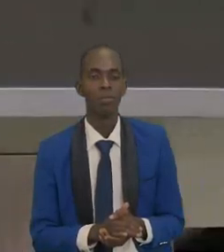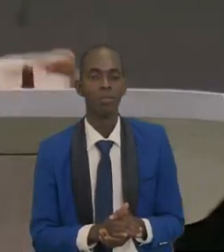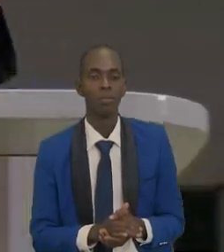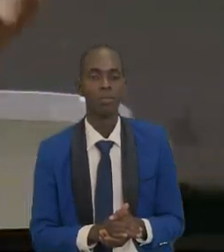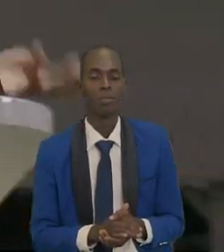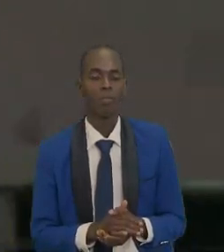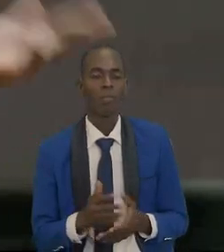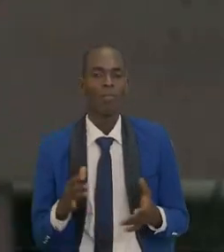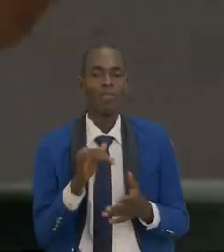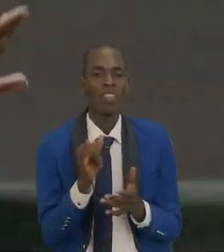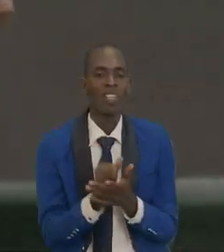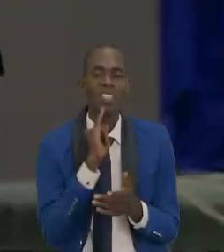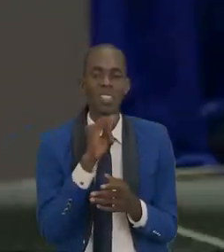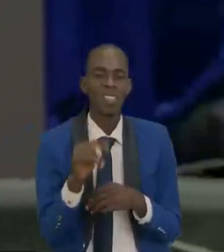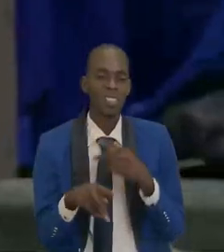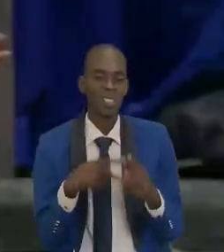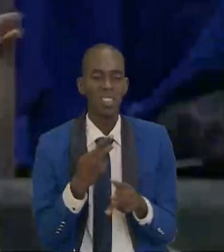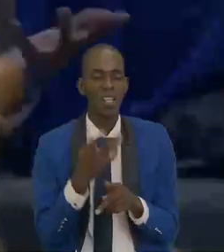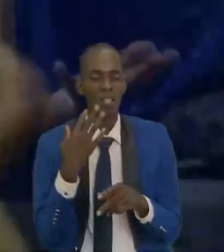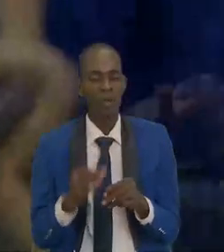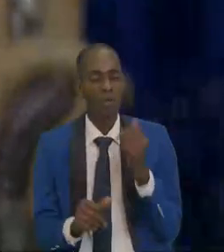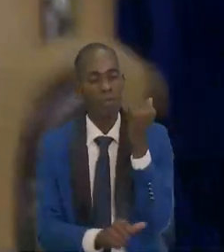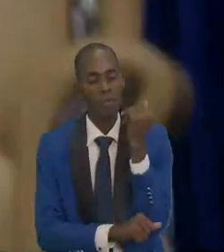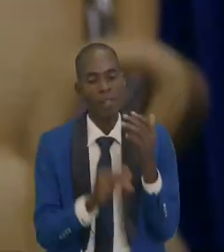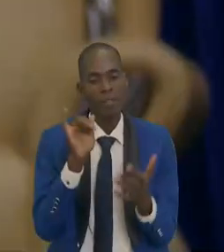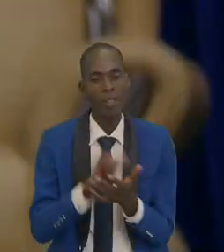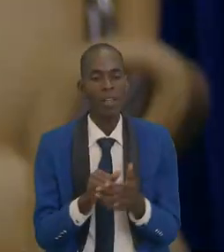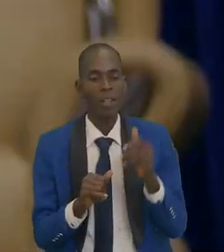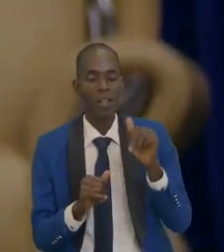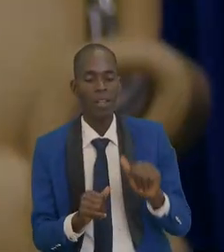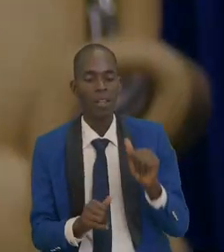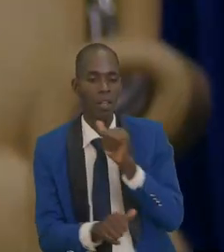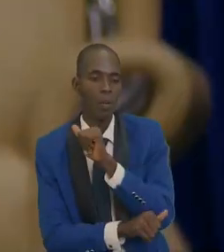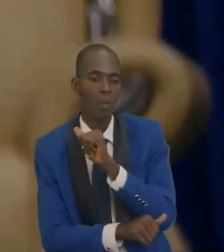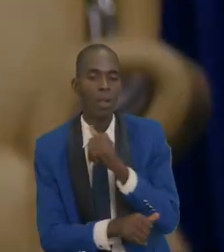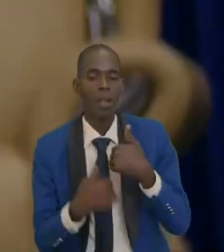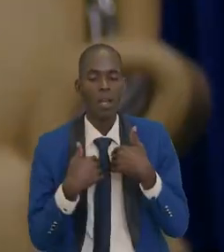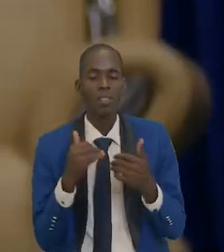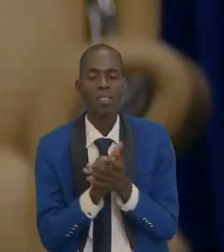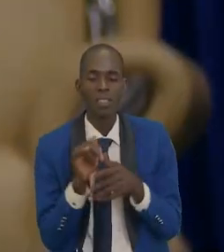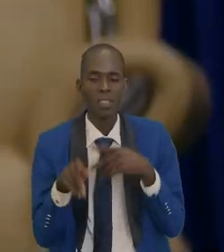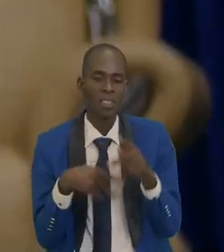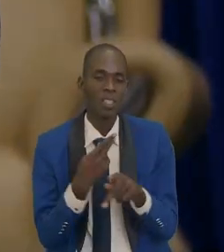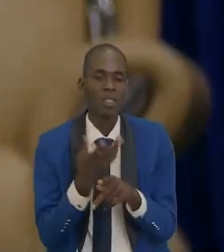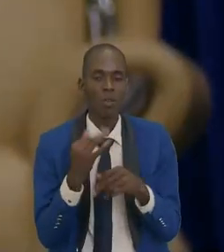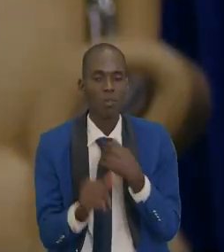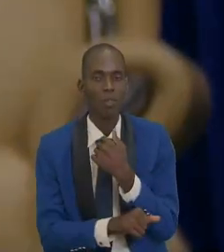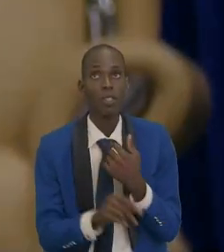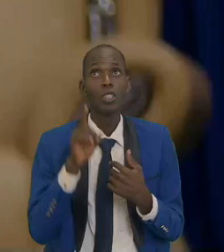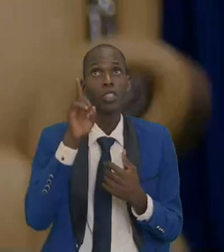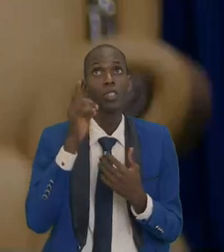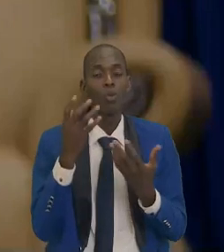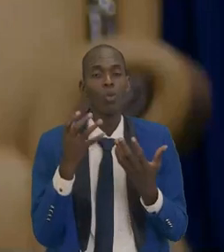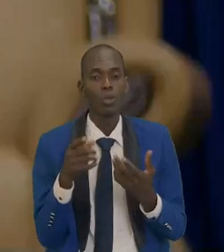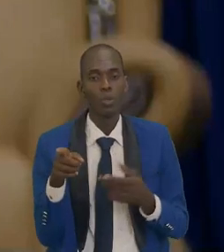Ça, c'est le type de foi qu'Abraham avait. Et c'est le type de foi qu'il veut que toi aussi tu possèdes.